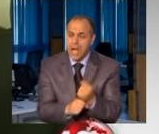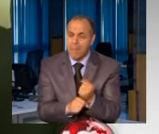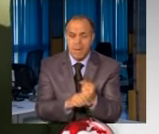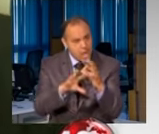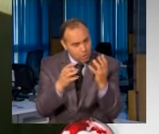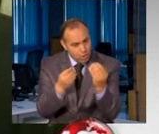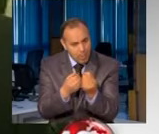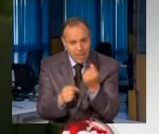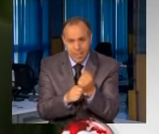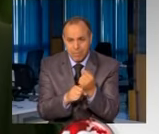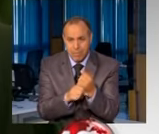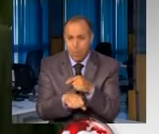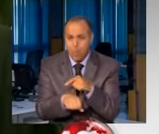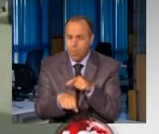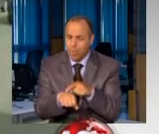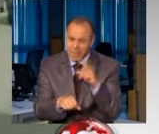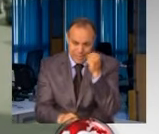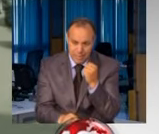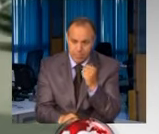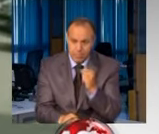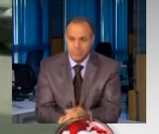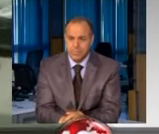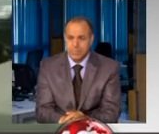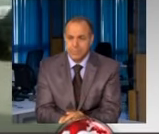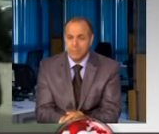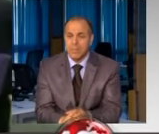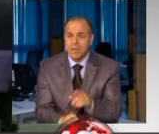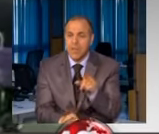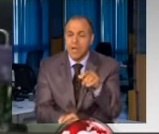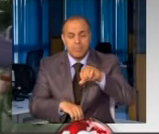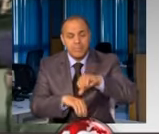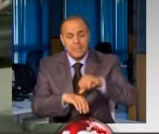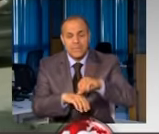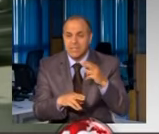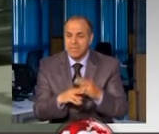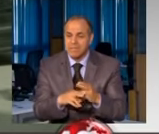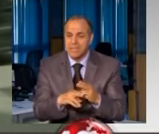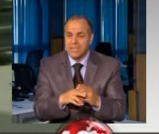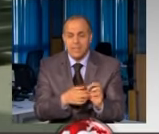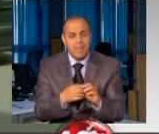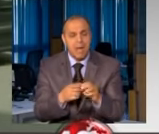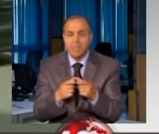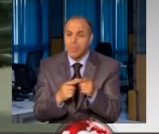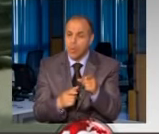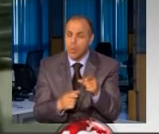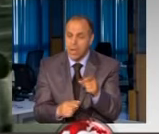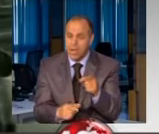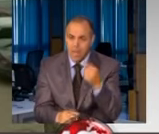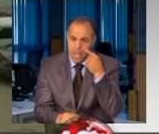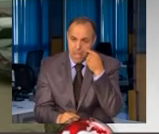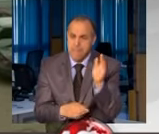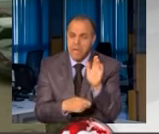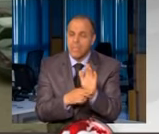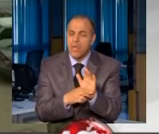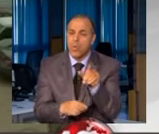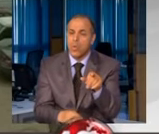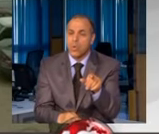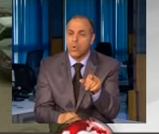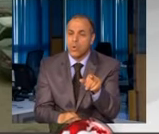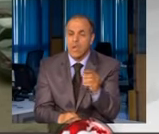الجماعي وباعتبار أن الظرف هو ظرف دقيق. استئثار وسط المدينة بجل المصالح العمومية وغياب المآوي والمثال المروري